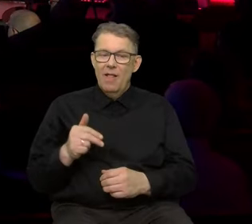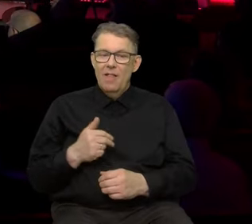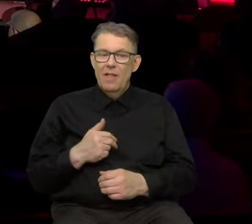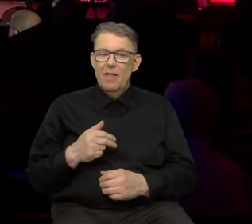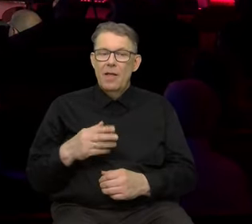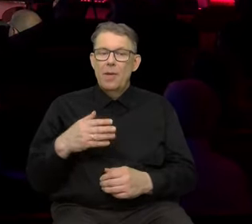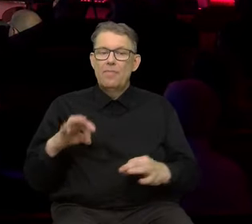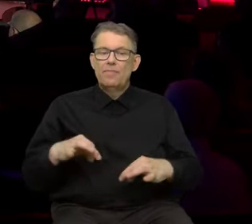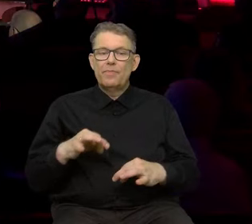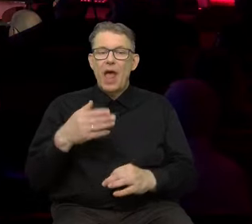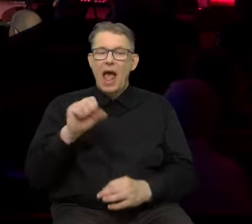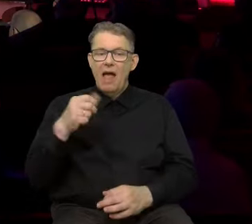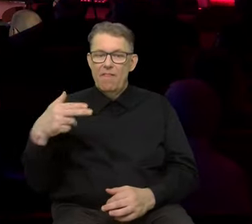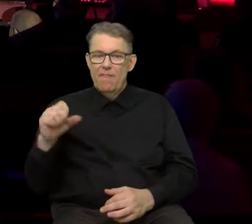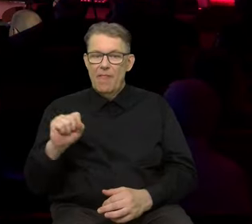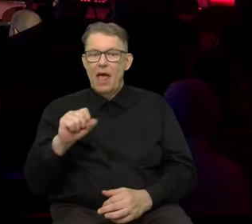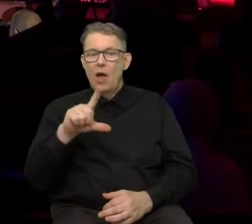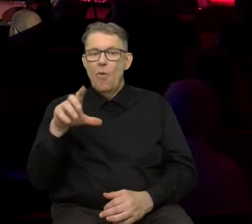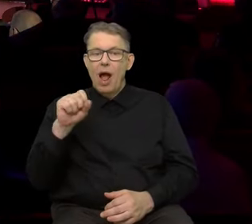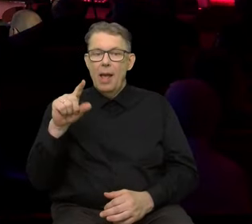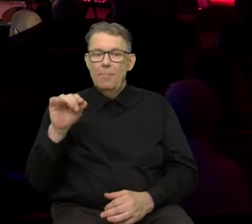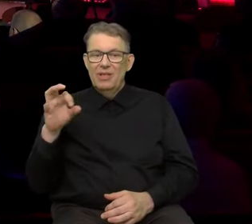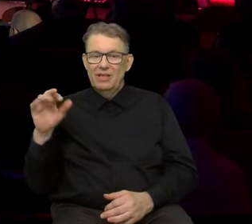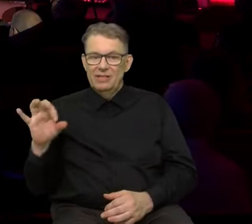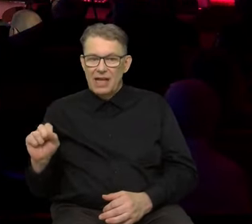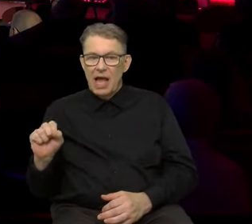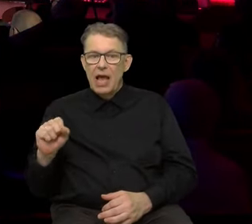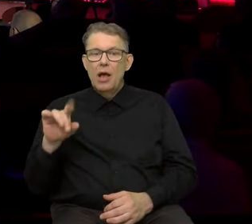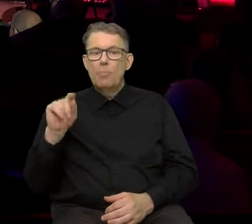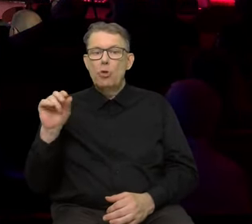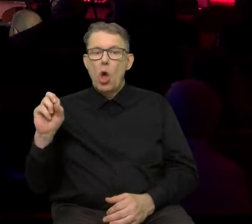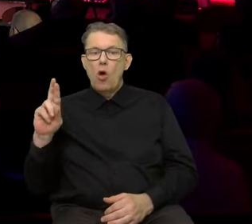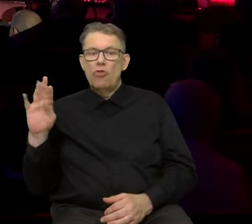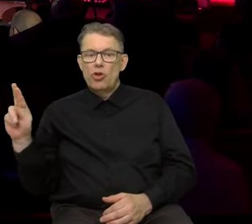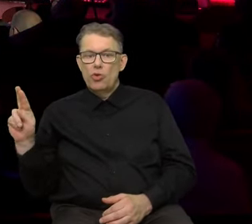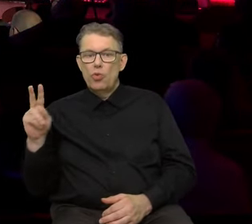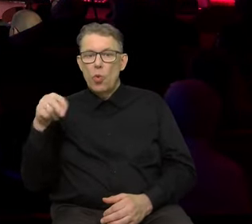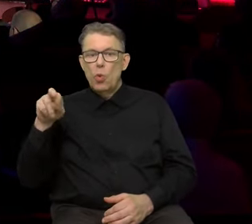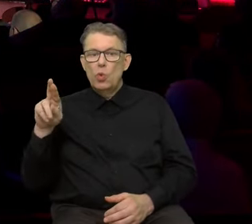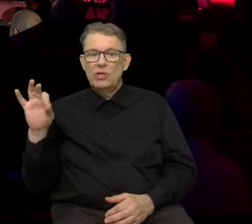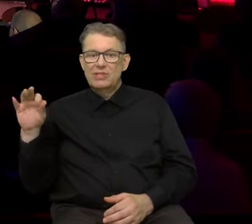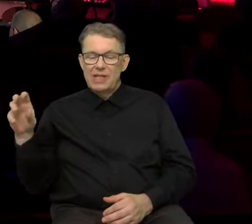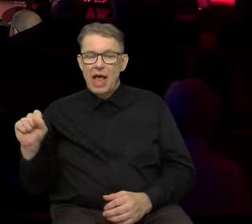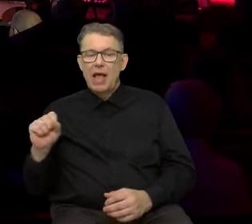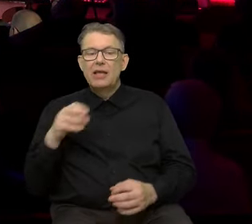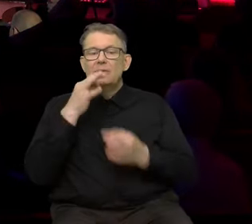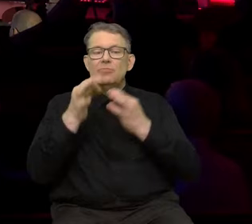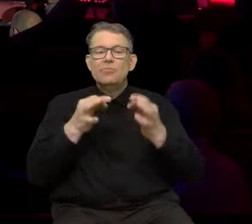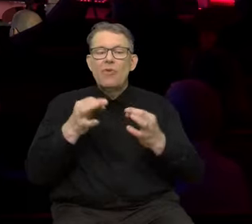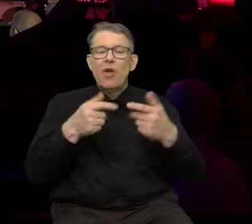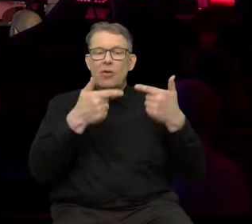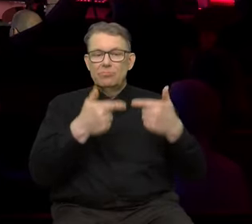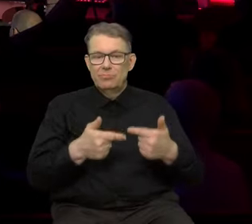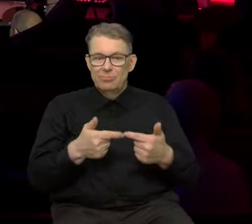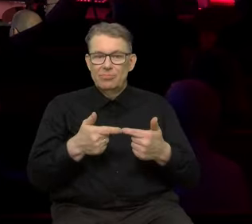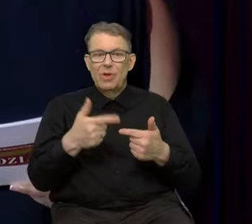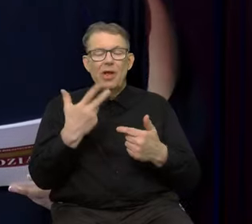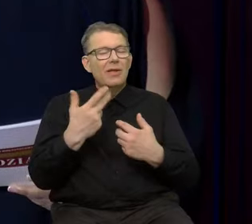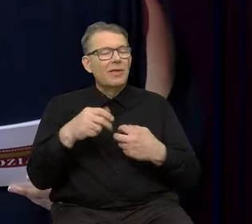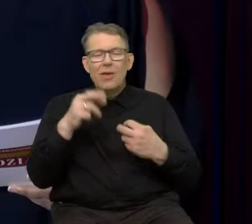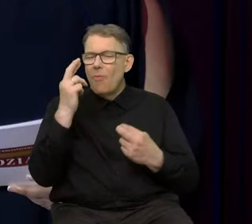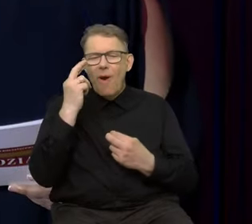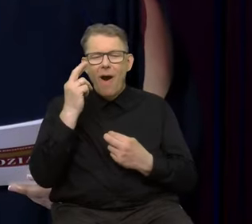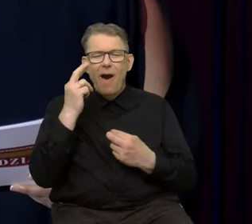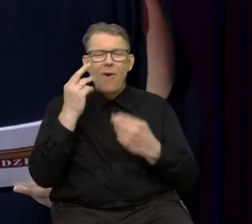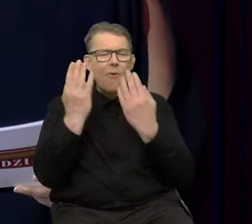Anna Łapińska i Piotr Kurstak utworem Niepojęta łaska, przypominając, że Bóg